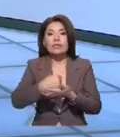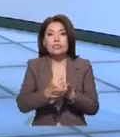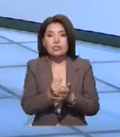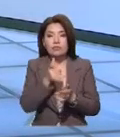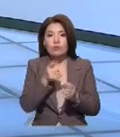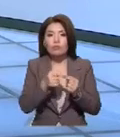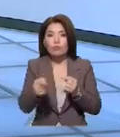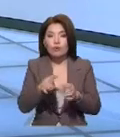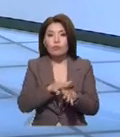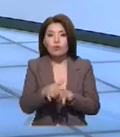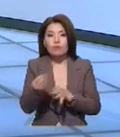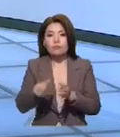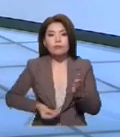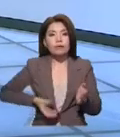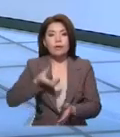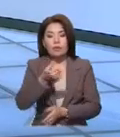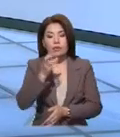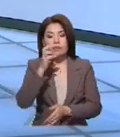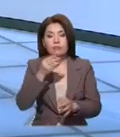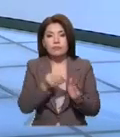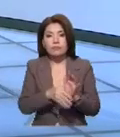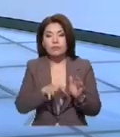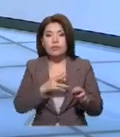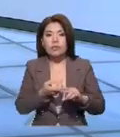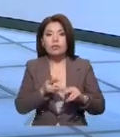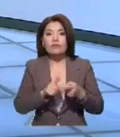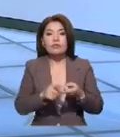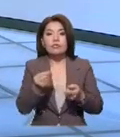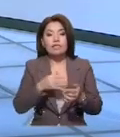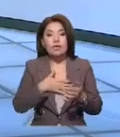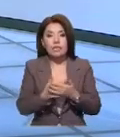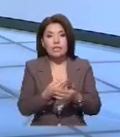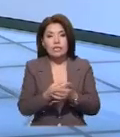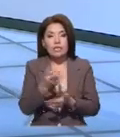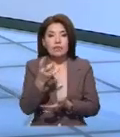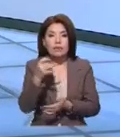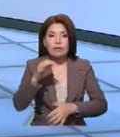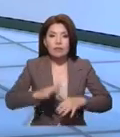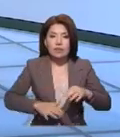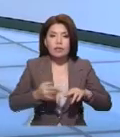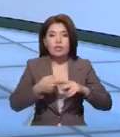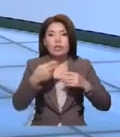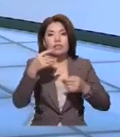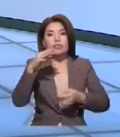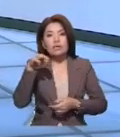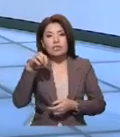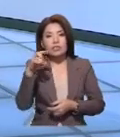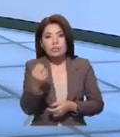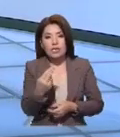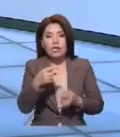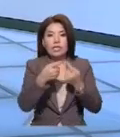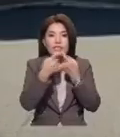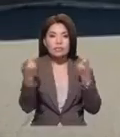и полностью возместил причиненный государству ущерб. Среди возвращенных активов – нефтяные месторождения, торговые центры и